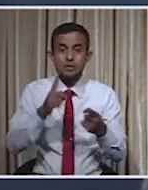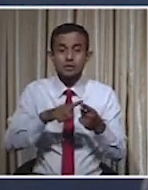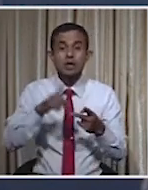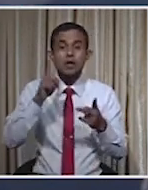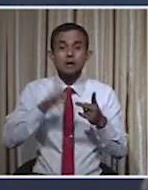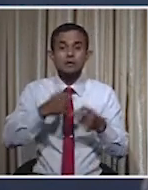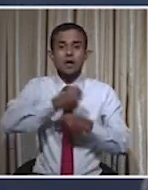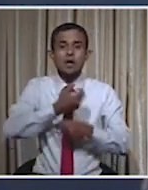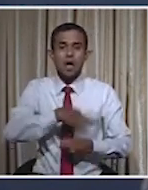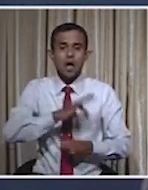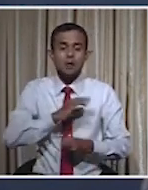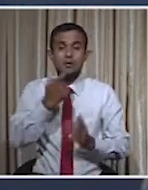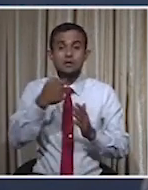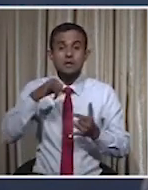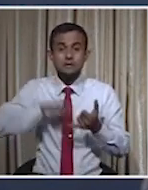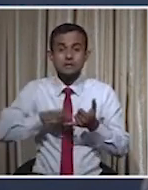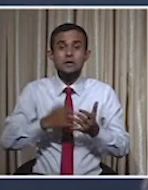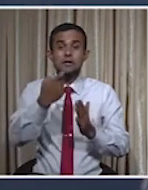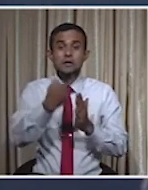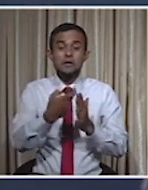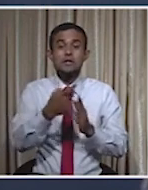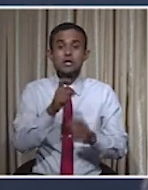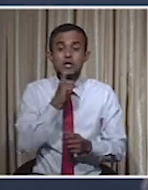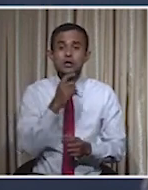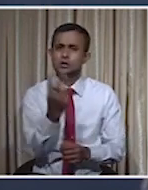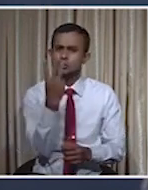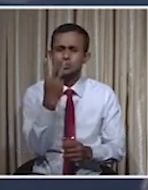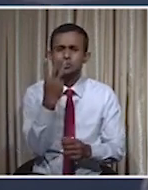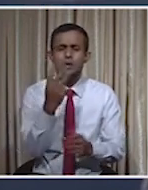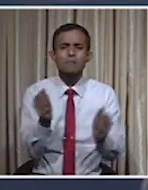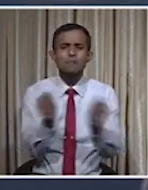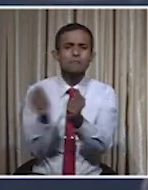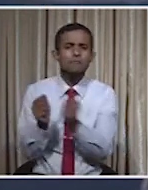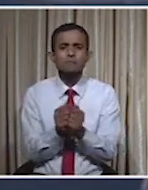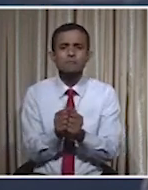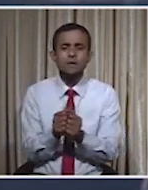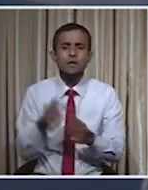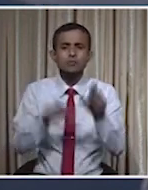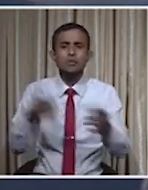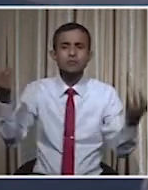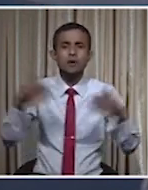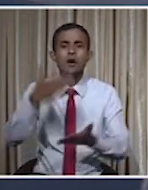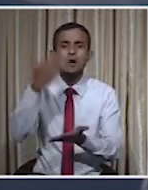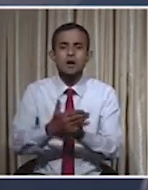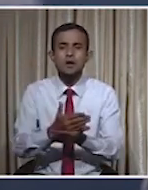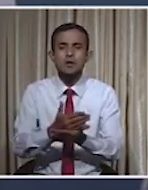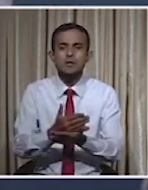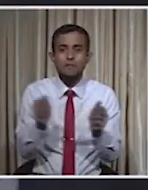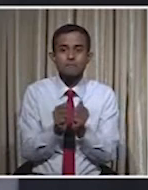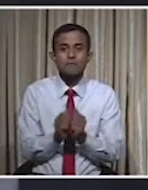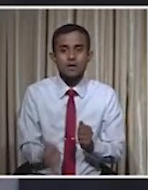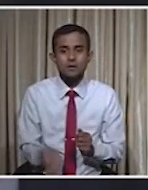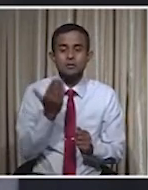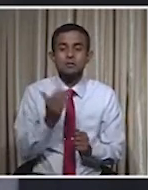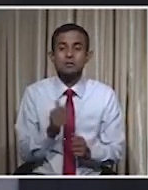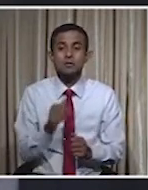ඥානසාරගේ නීතිය. දැන් සරත් විරසේරගේ මහත්තයා මේ නීති තුනෙන් මොන නීතියද මේ තුනෙන් ක්‍රියාත්මක කළාද මේ එන මහ ජනතාව නවත්තන්න හදන කරු කතා නායකතුමනි. ඒක නීති තුනක්.